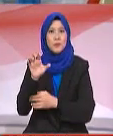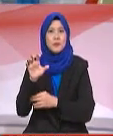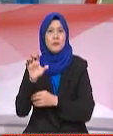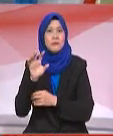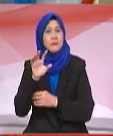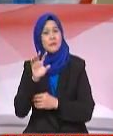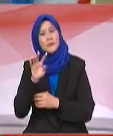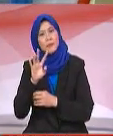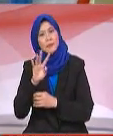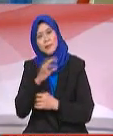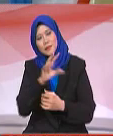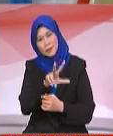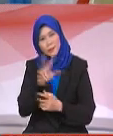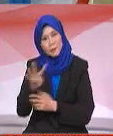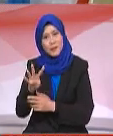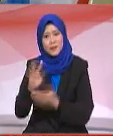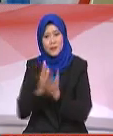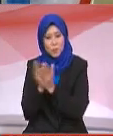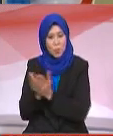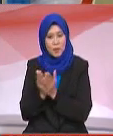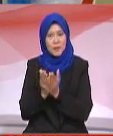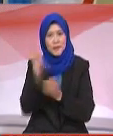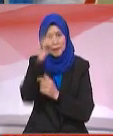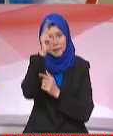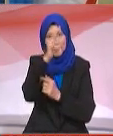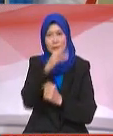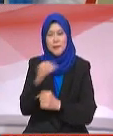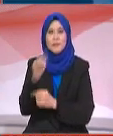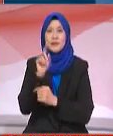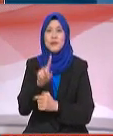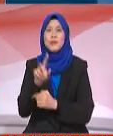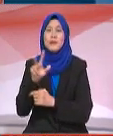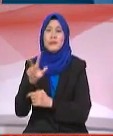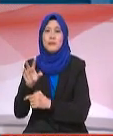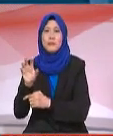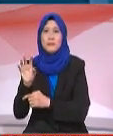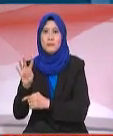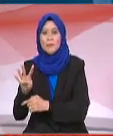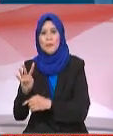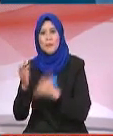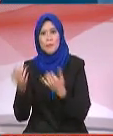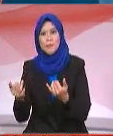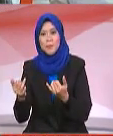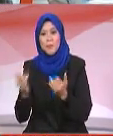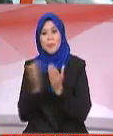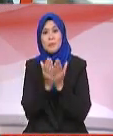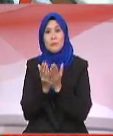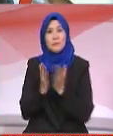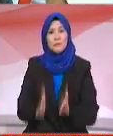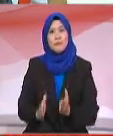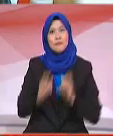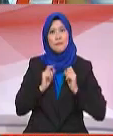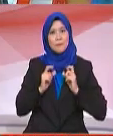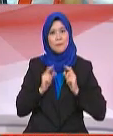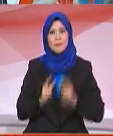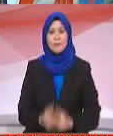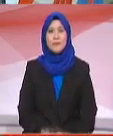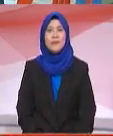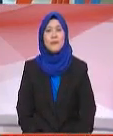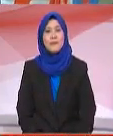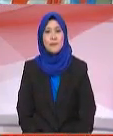3,794 calon di 34 sekolah kerajaan, manakala 160 calon lagi dari sebuah sekolah swasta serta calon persendirian.